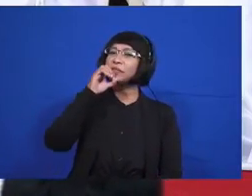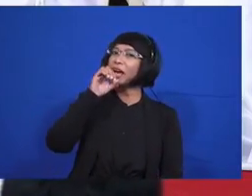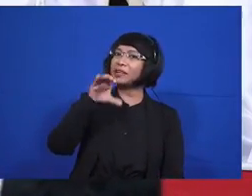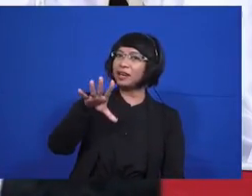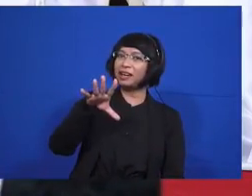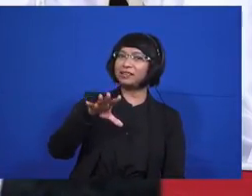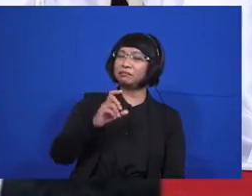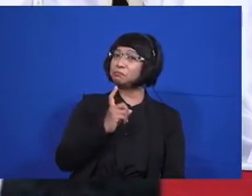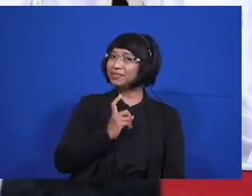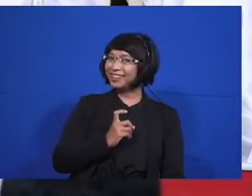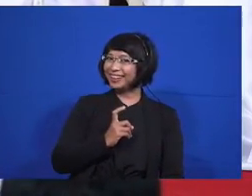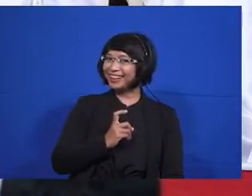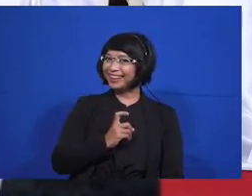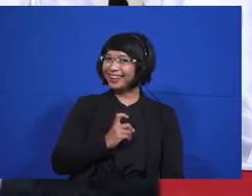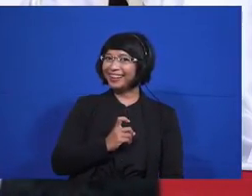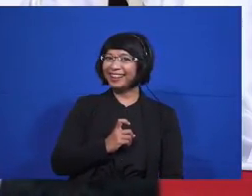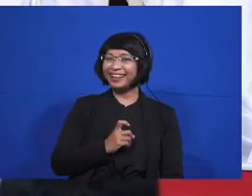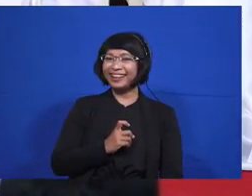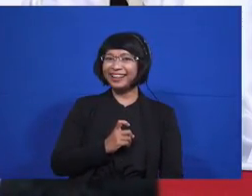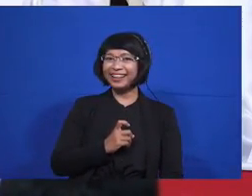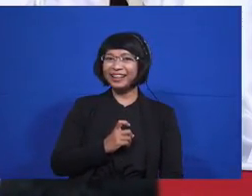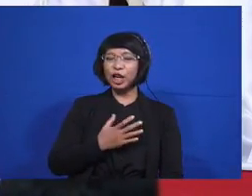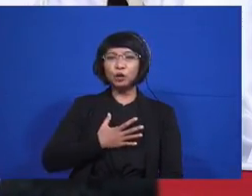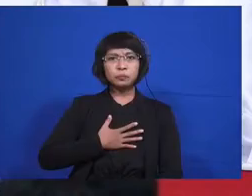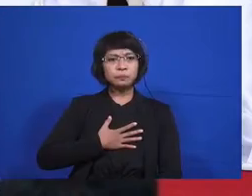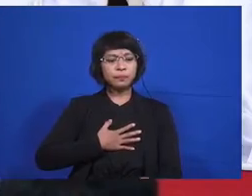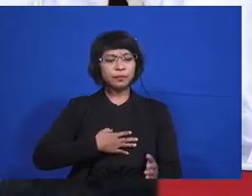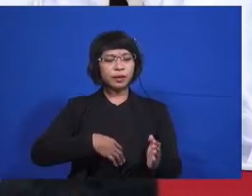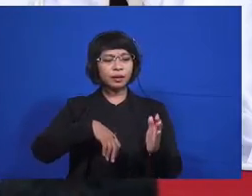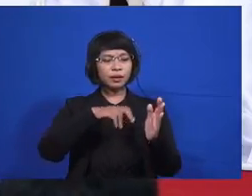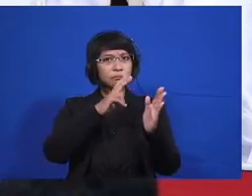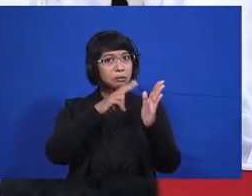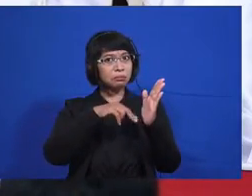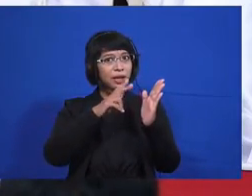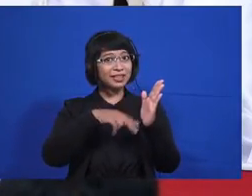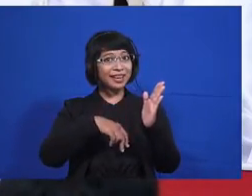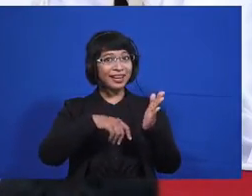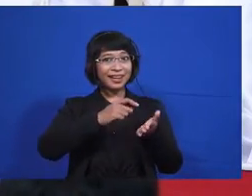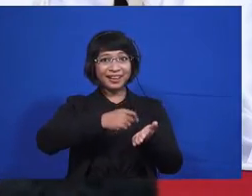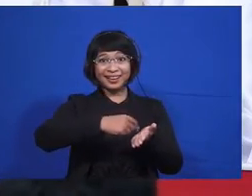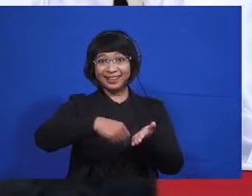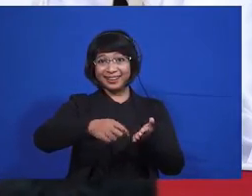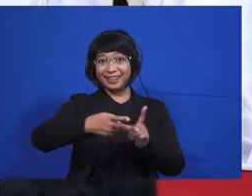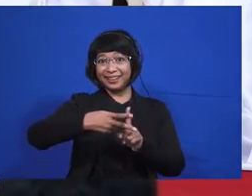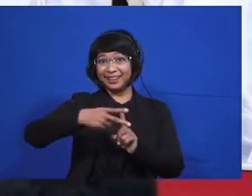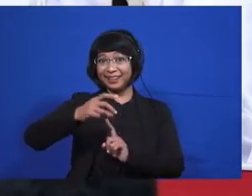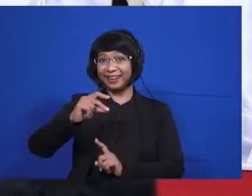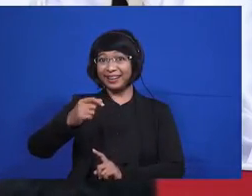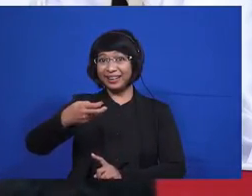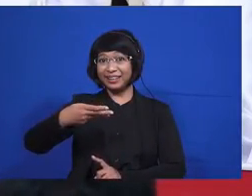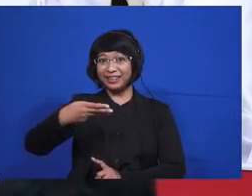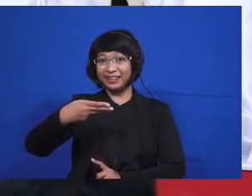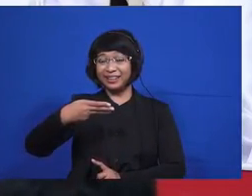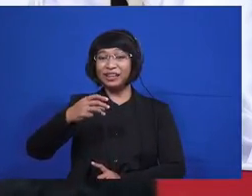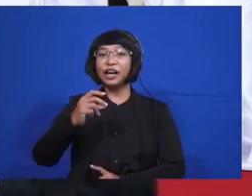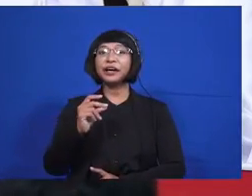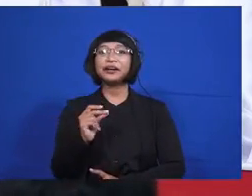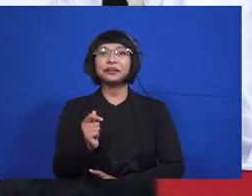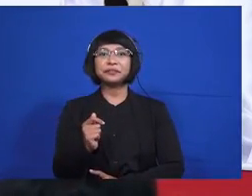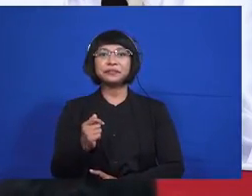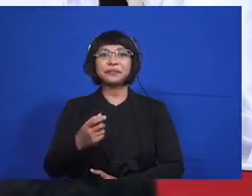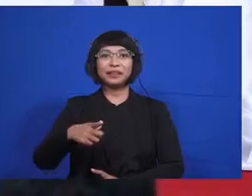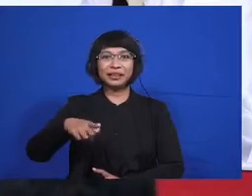membaca refleksi Romo itu, saya tuh bertanya-tanya, ini yang dimasukkan semangat roh itu apa toh ini?